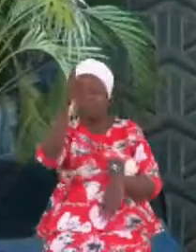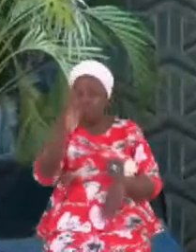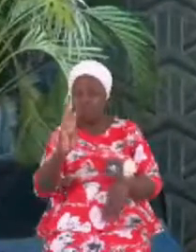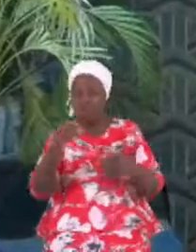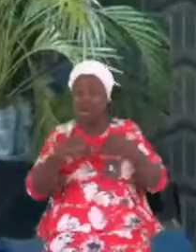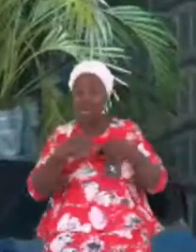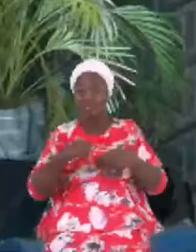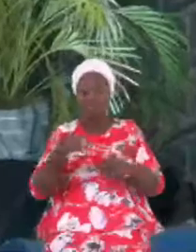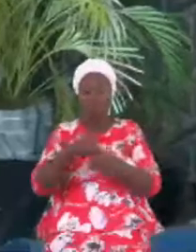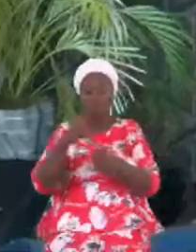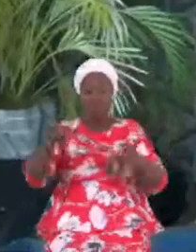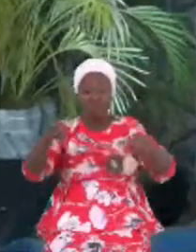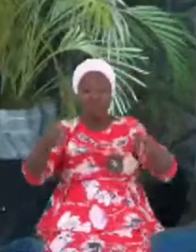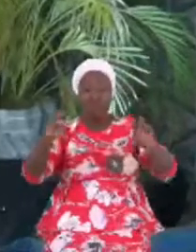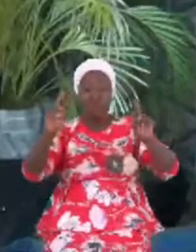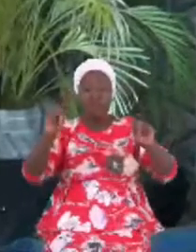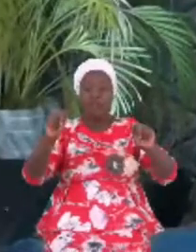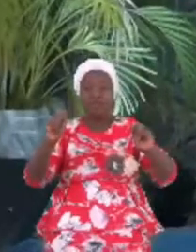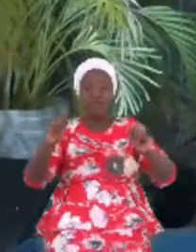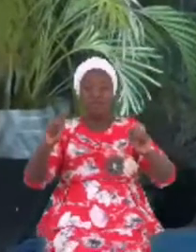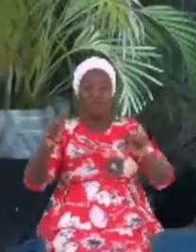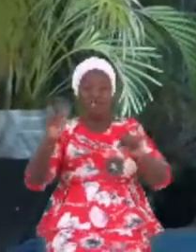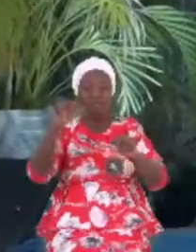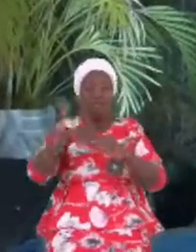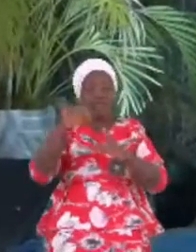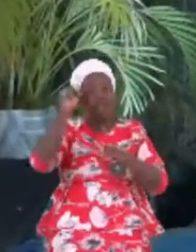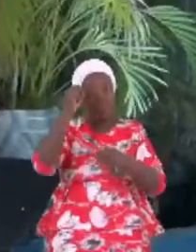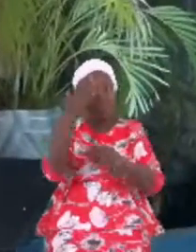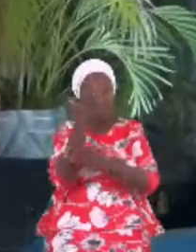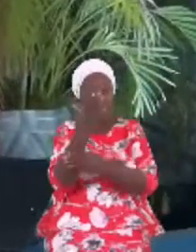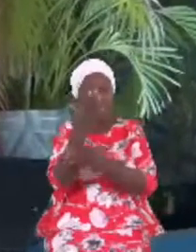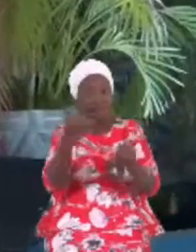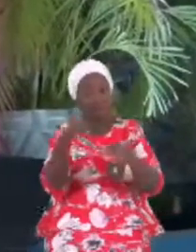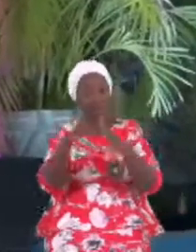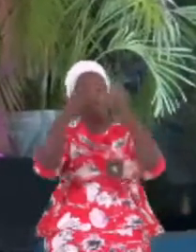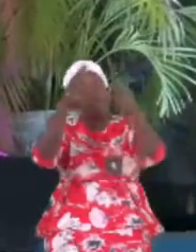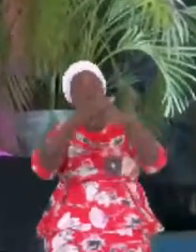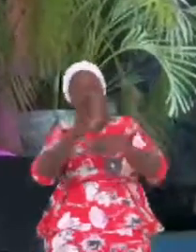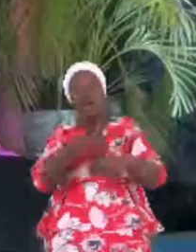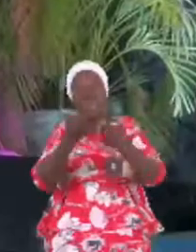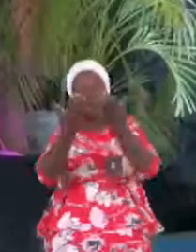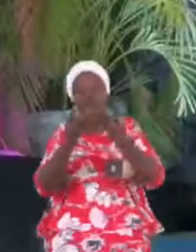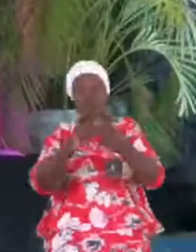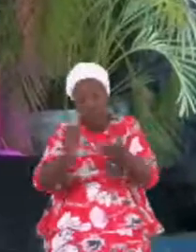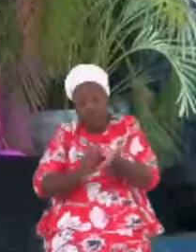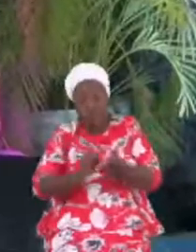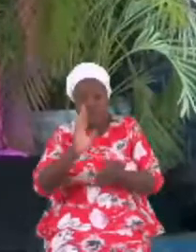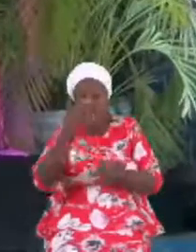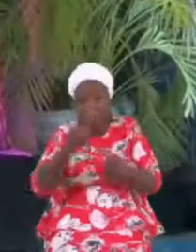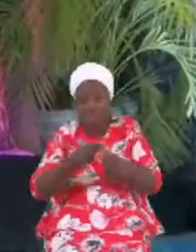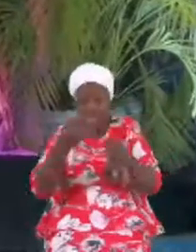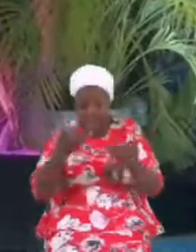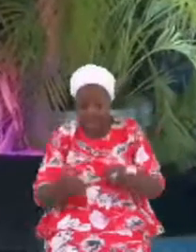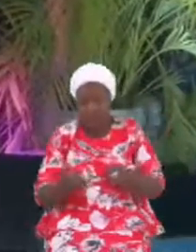Dieu a un bic dans sa main maintenant. Et il veut commencer à écrire les noms. Il veut noter ton nom comme candidat du